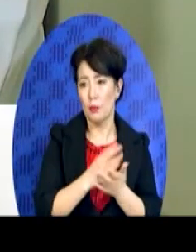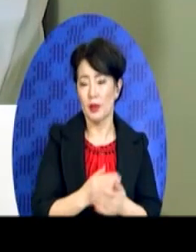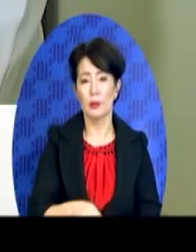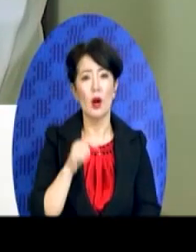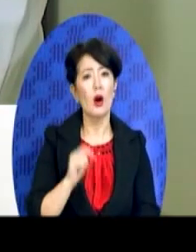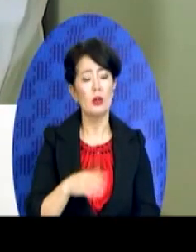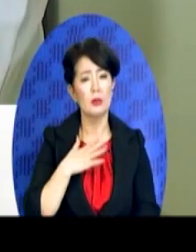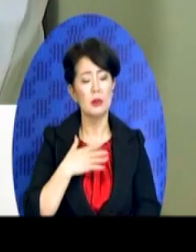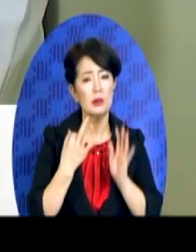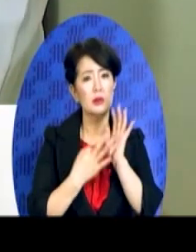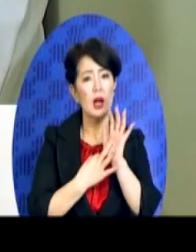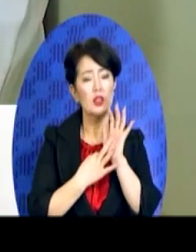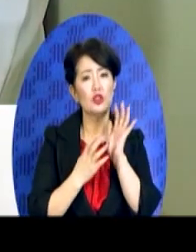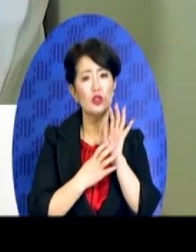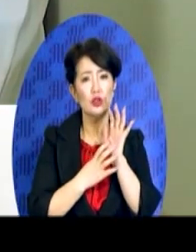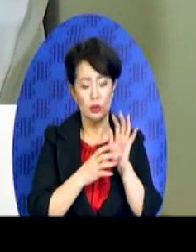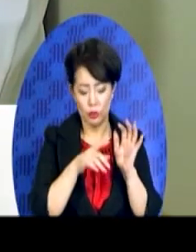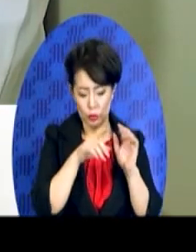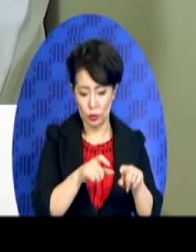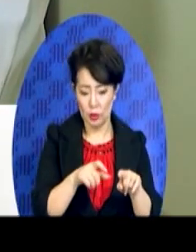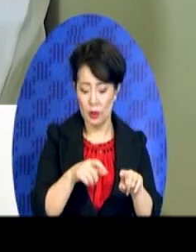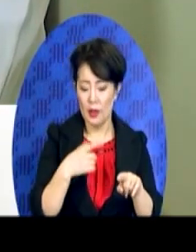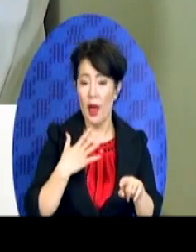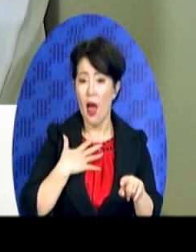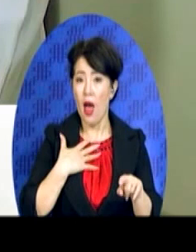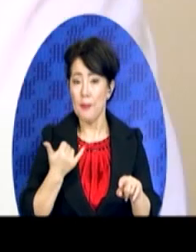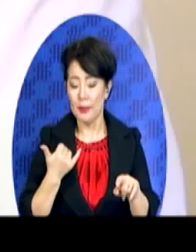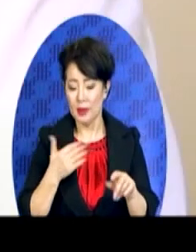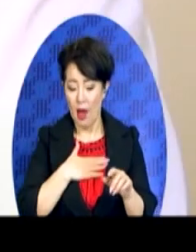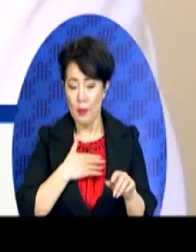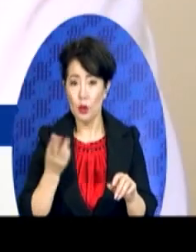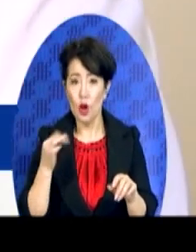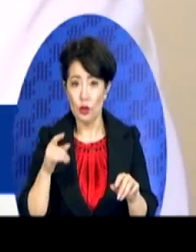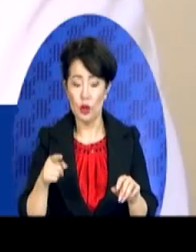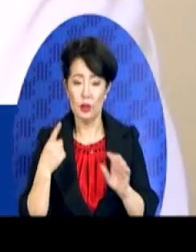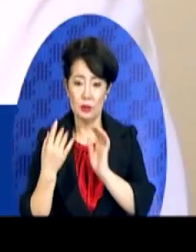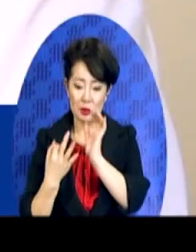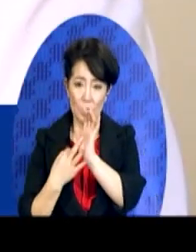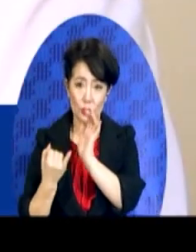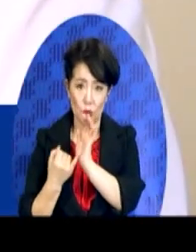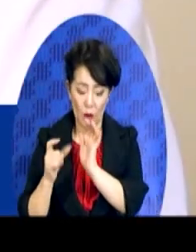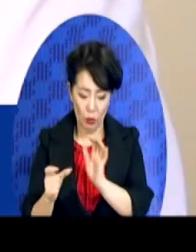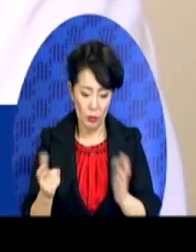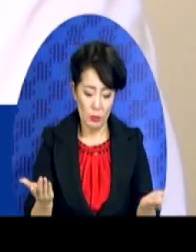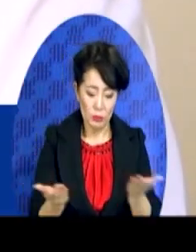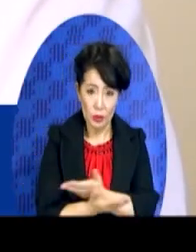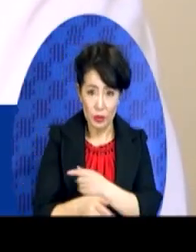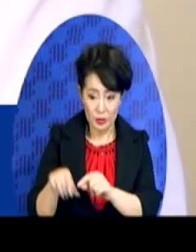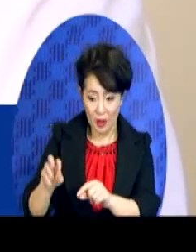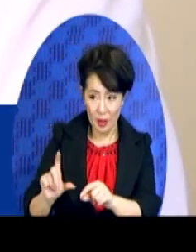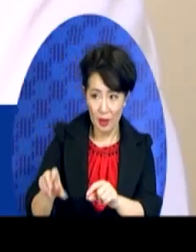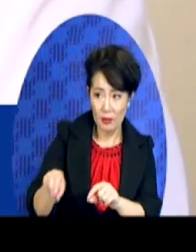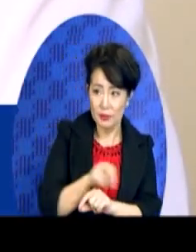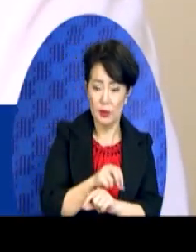гэхэд 86 амьд донороос гэхэд 86 донор маань болвол одоо бол ямар нэгэн цөөр байхгүй. Одоо